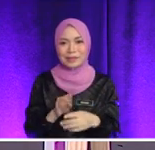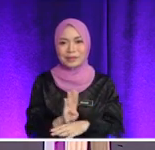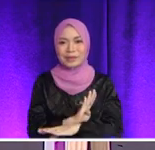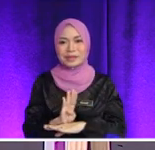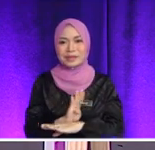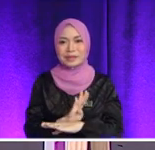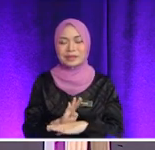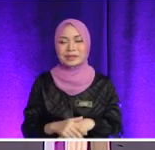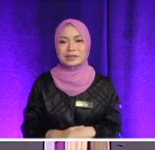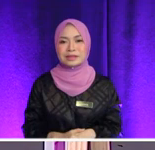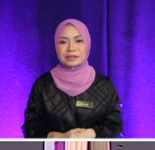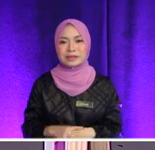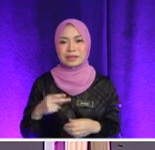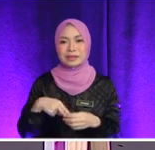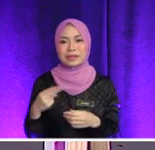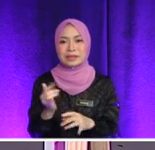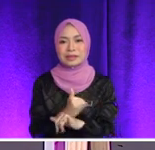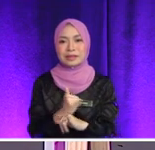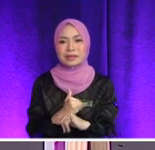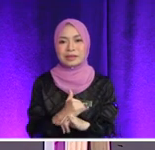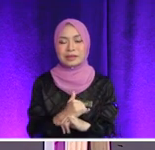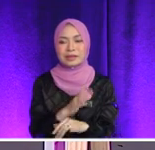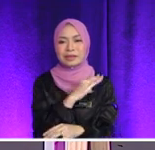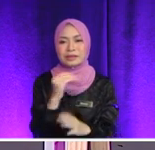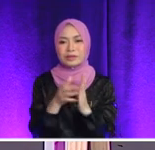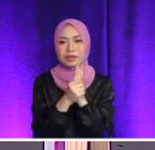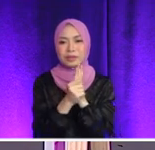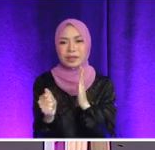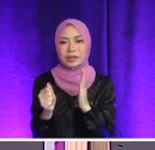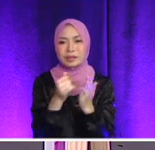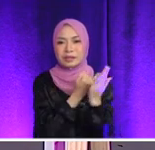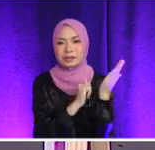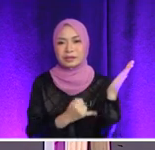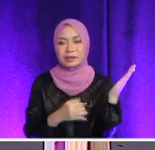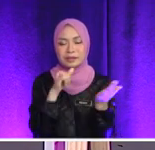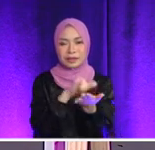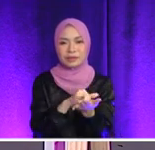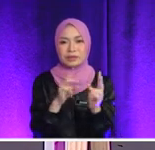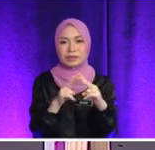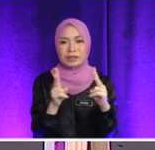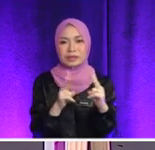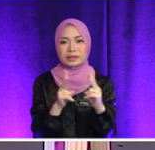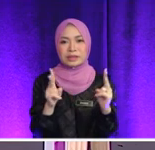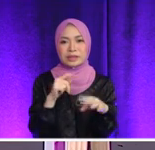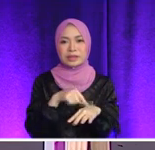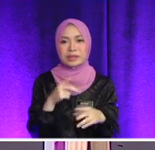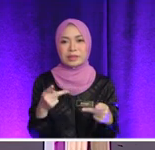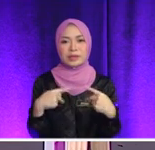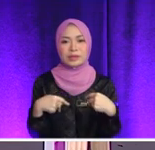kiranya hasil karya dan EE kepakaran kemahiran itu sendiri Memang sangat diperlukan sebabnya